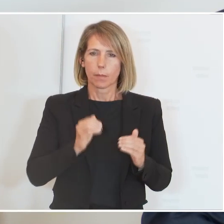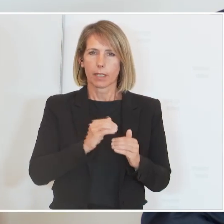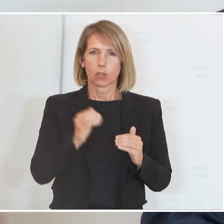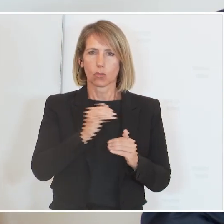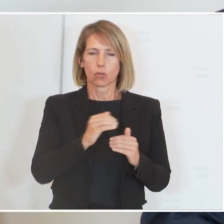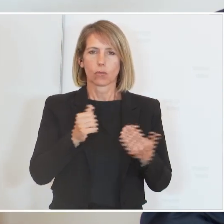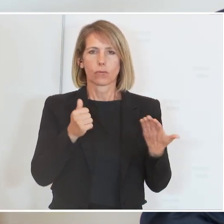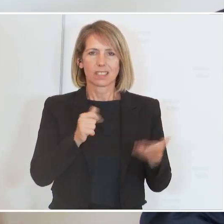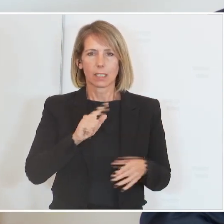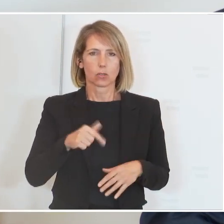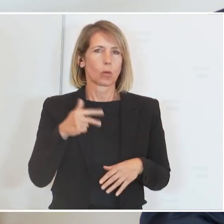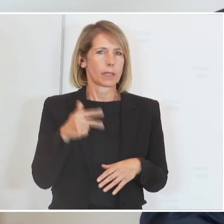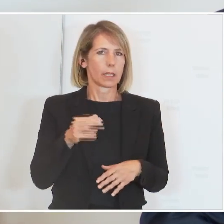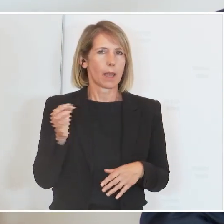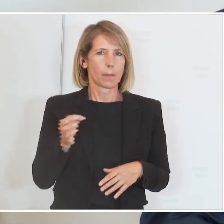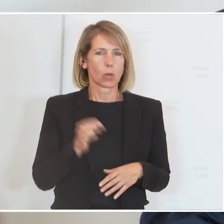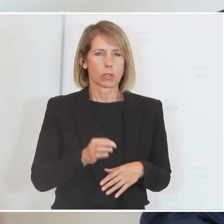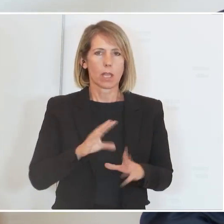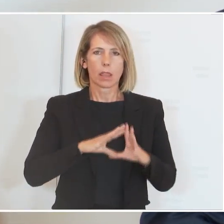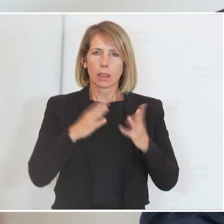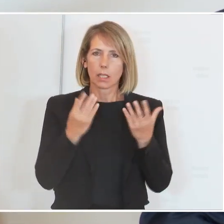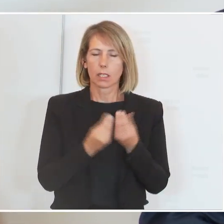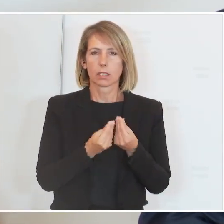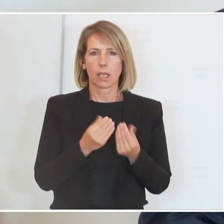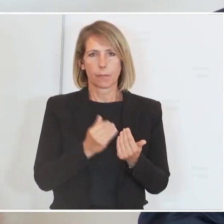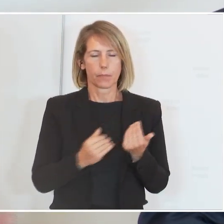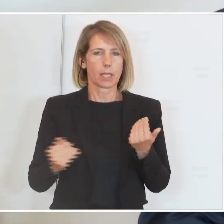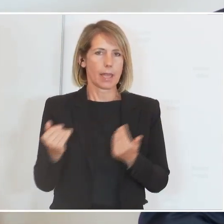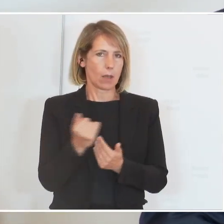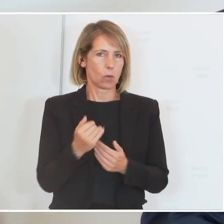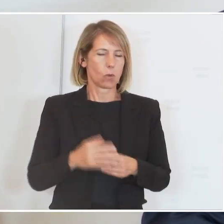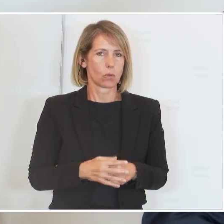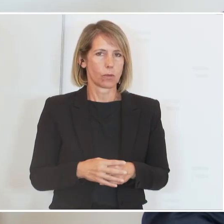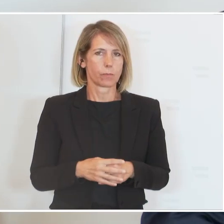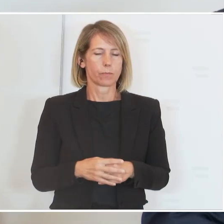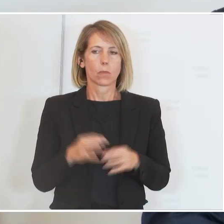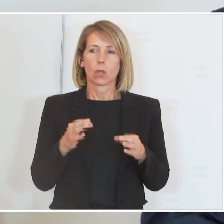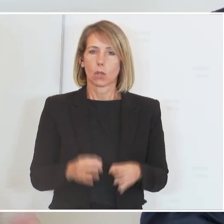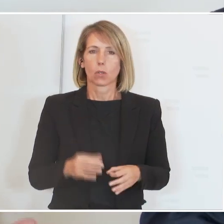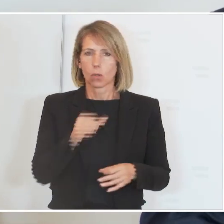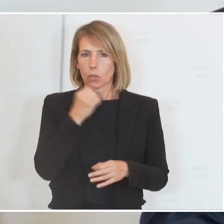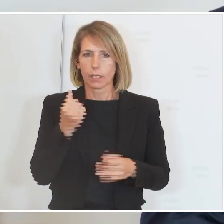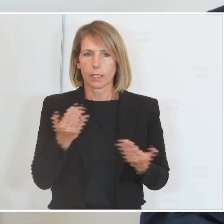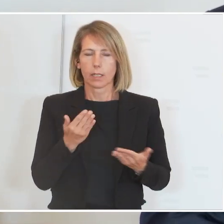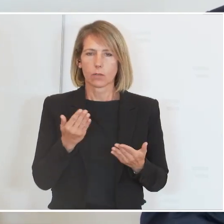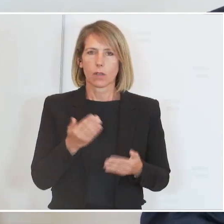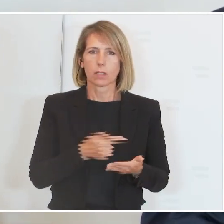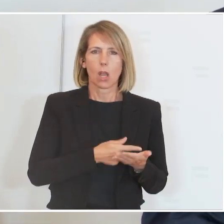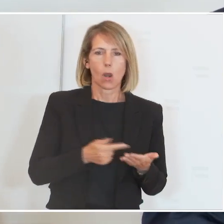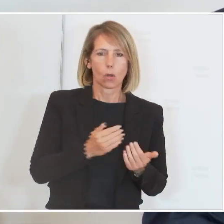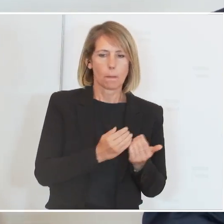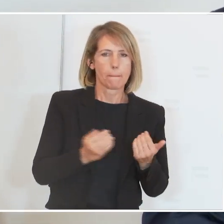um 6,3% dann insgesamt erhöht. Also das bedeutet konkret mehr Lohn, dafür